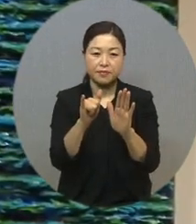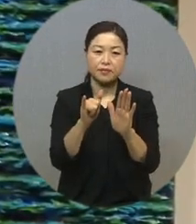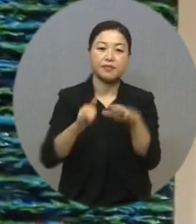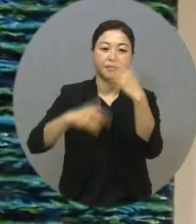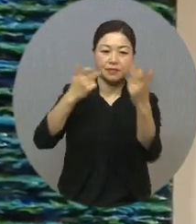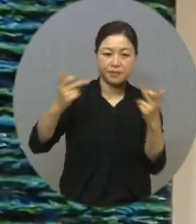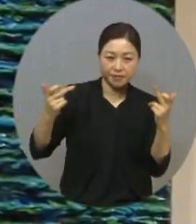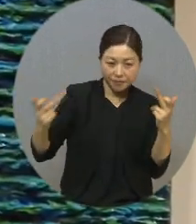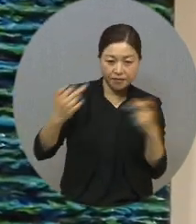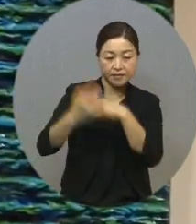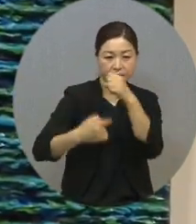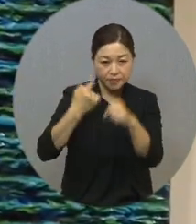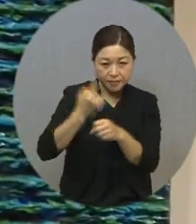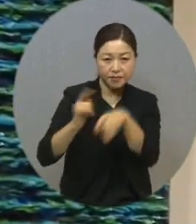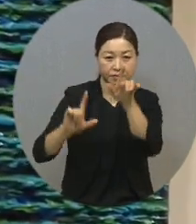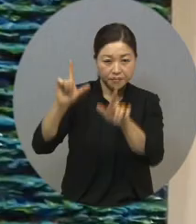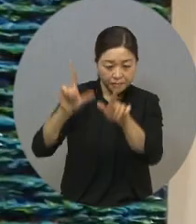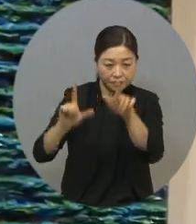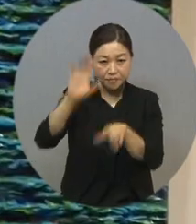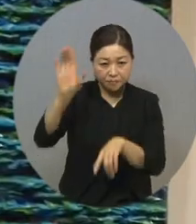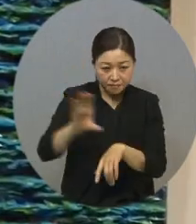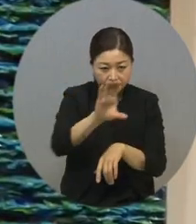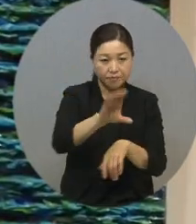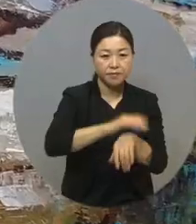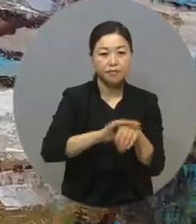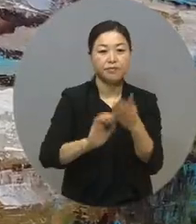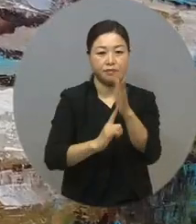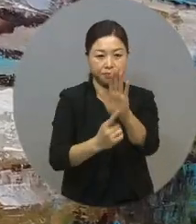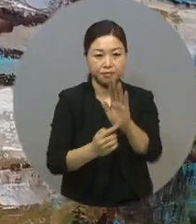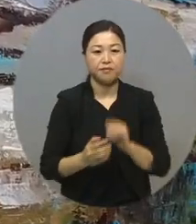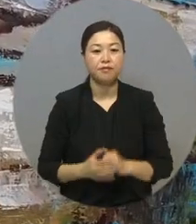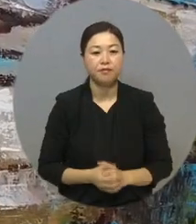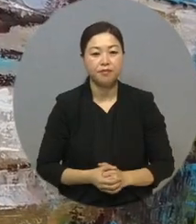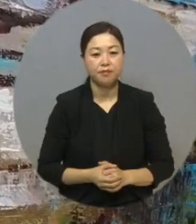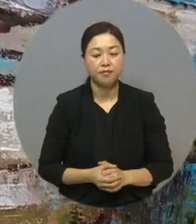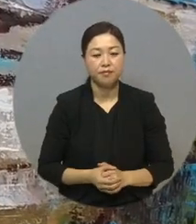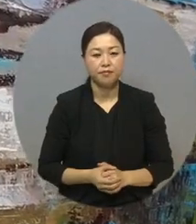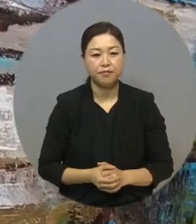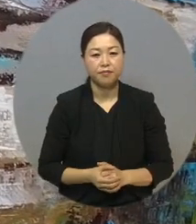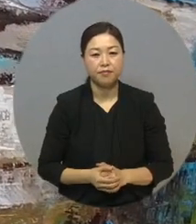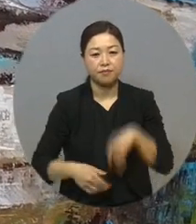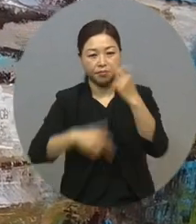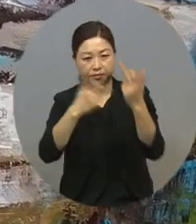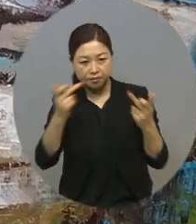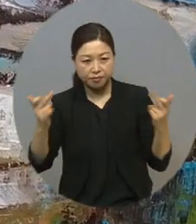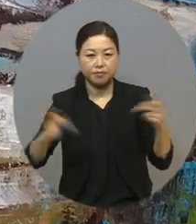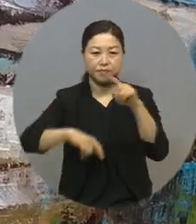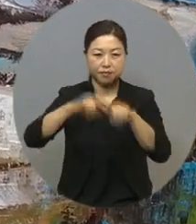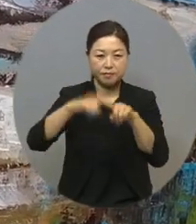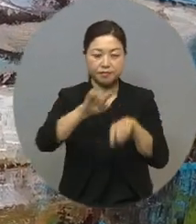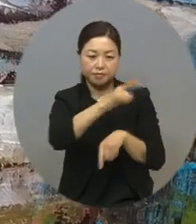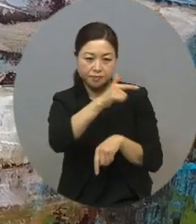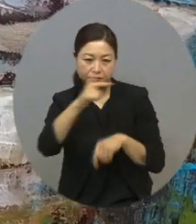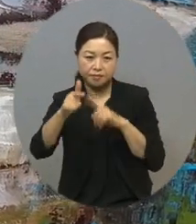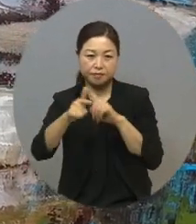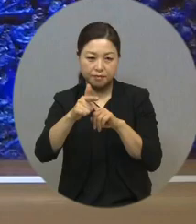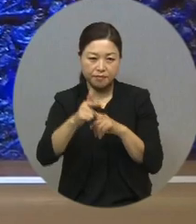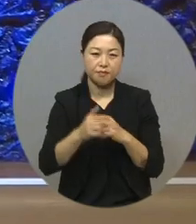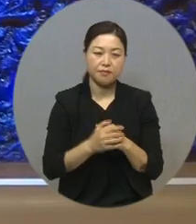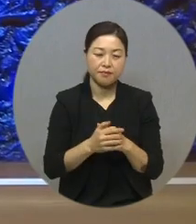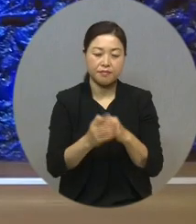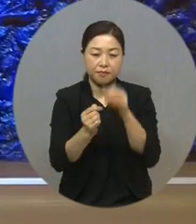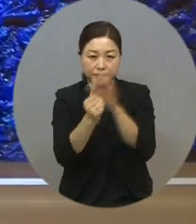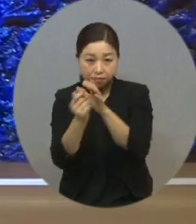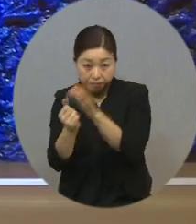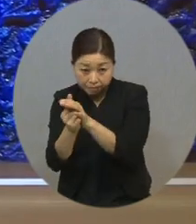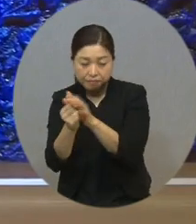생명력이 작품 속에 살아 숨쉬게 합니다. 자연의 크고 작은 성질들을 독특한 기법으로 표현하며